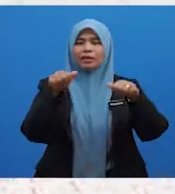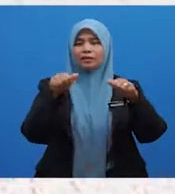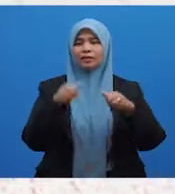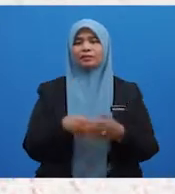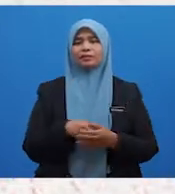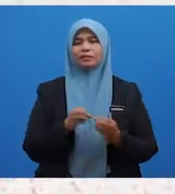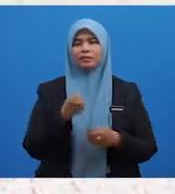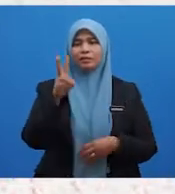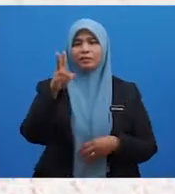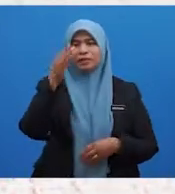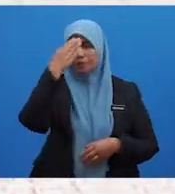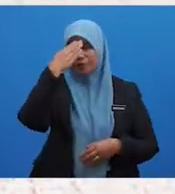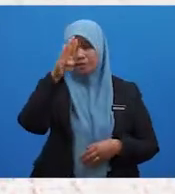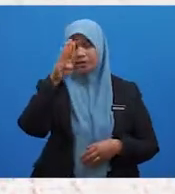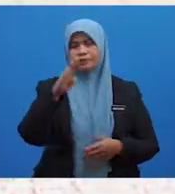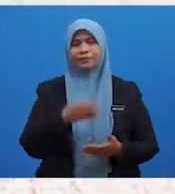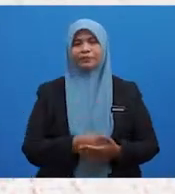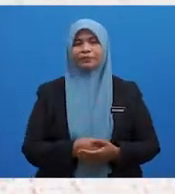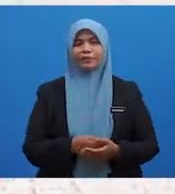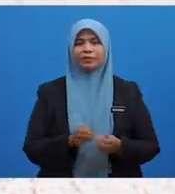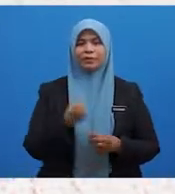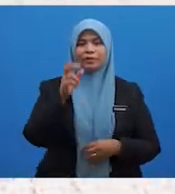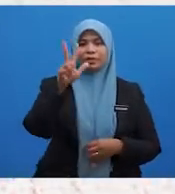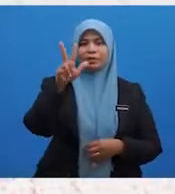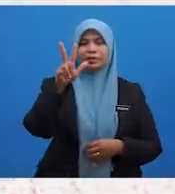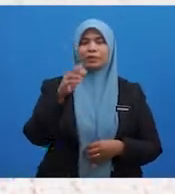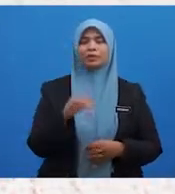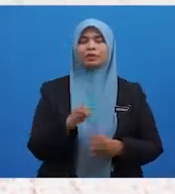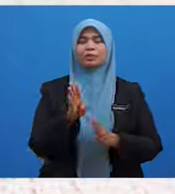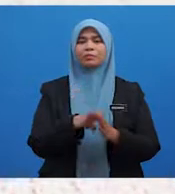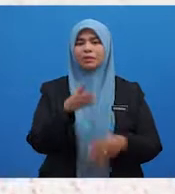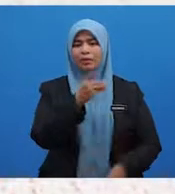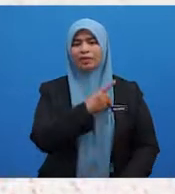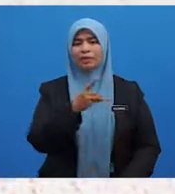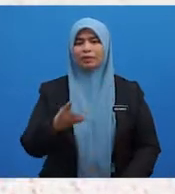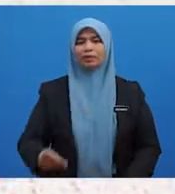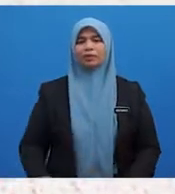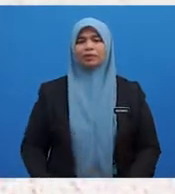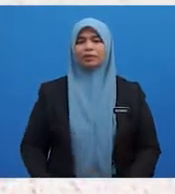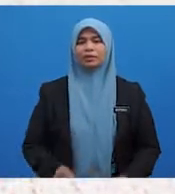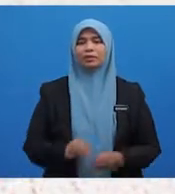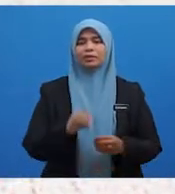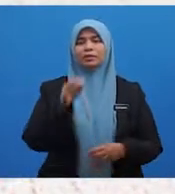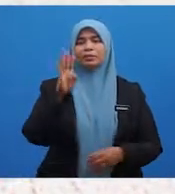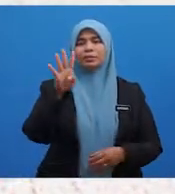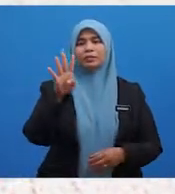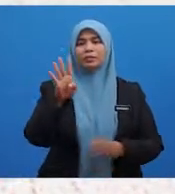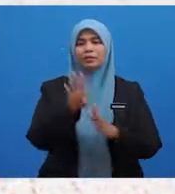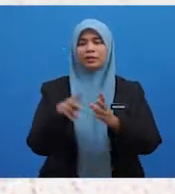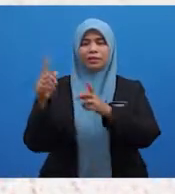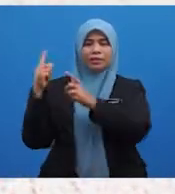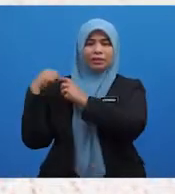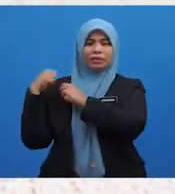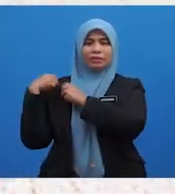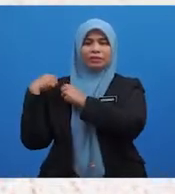Kedua, bijaksana. Yang ketiga, berdaulat. Keempat,